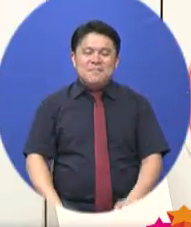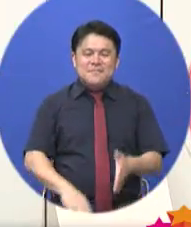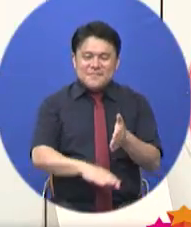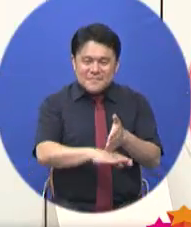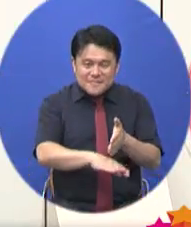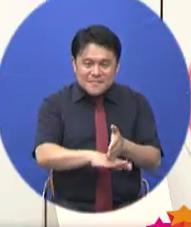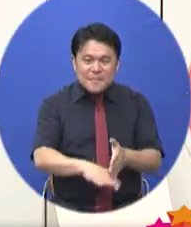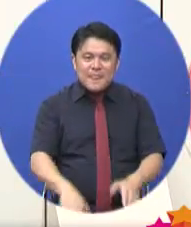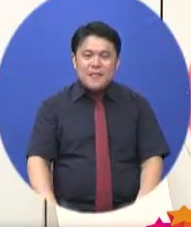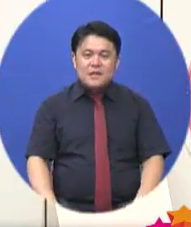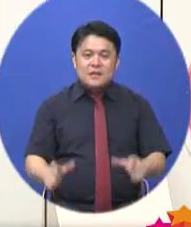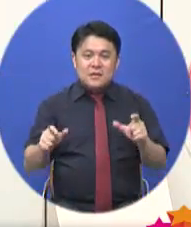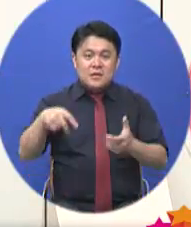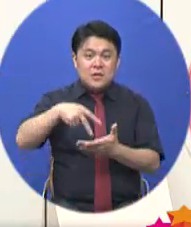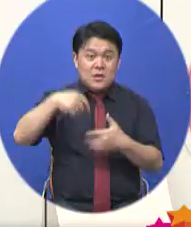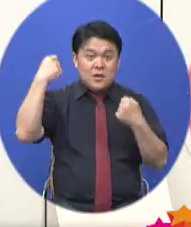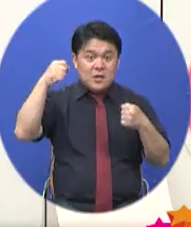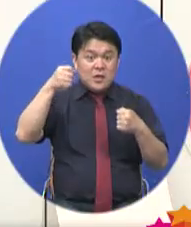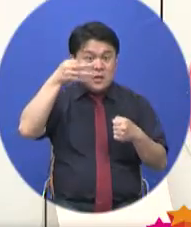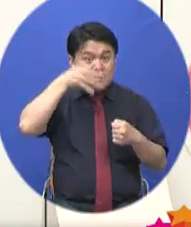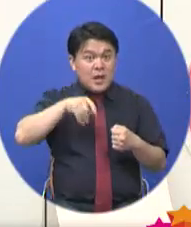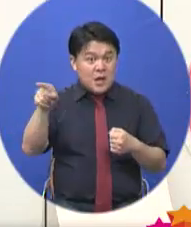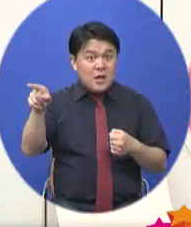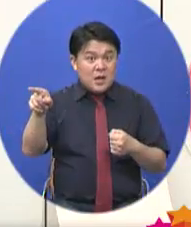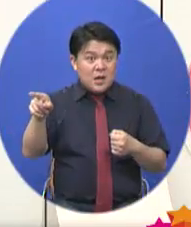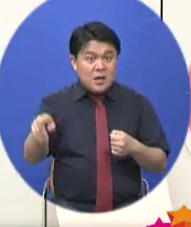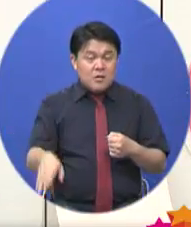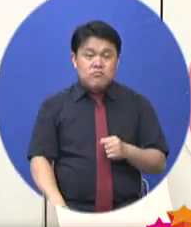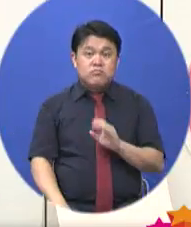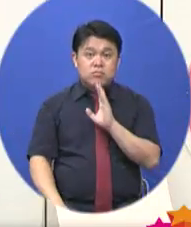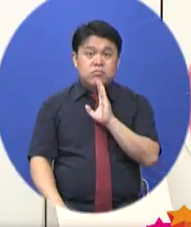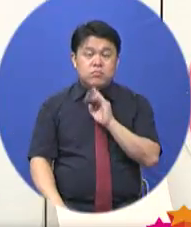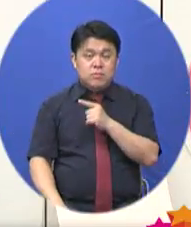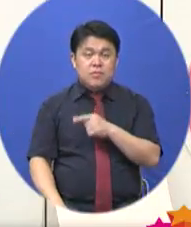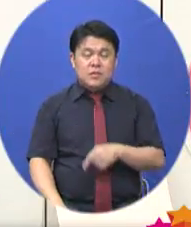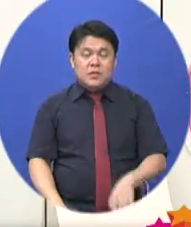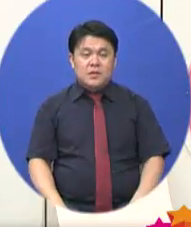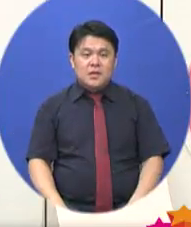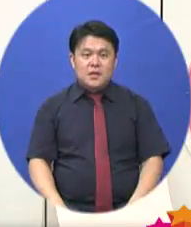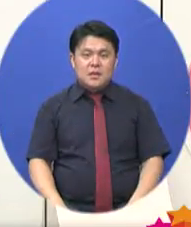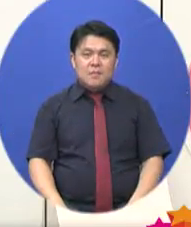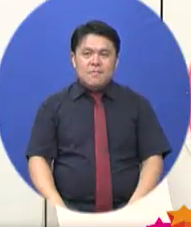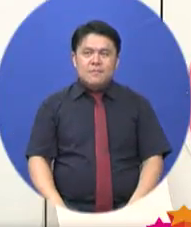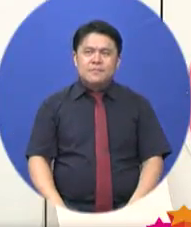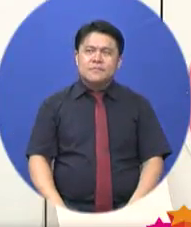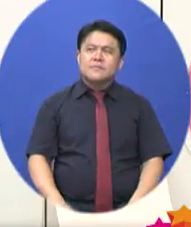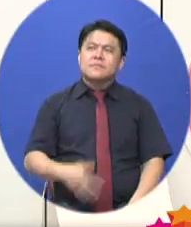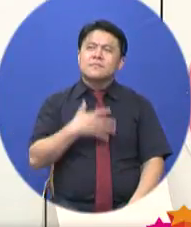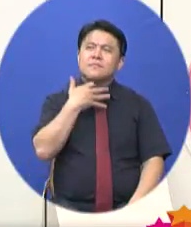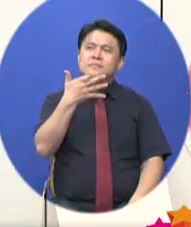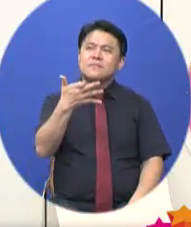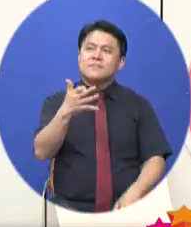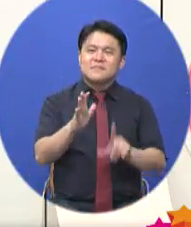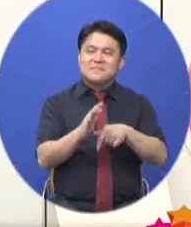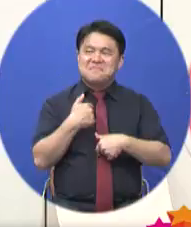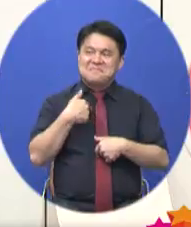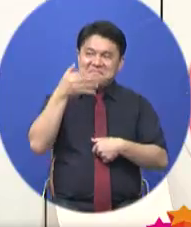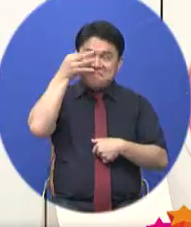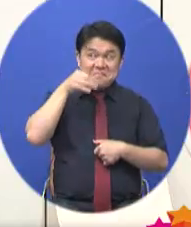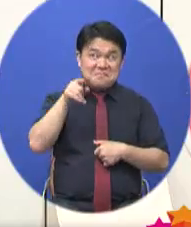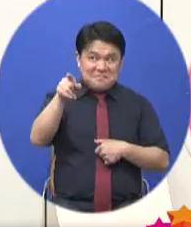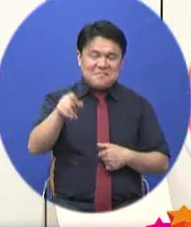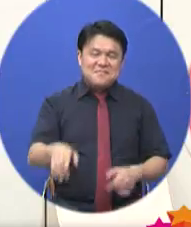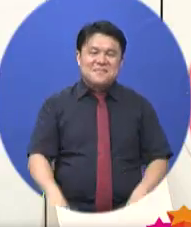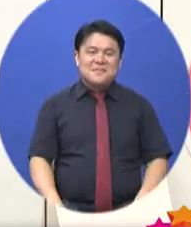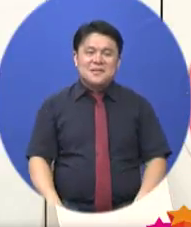아유. 감사합니다. 무대에서 선생님 직접 쇼하는 거 보셨어요? 전에 11살 20대. 20대. 네, 네.